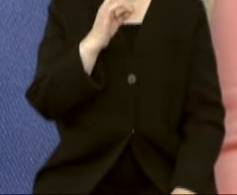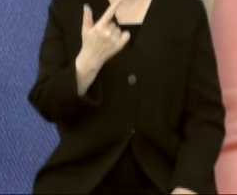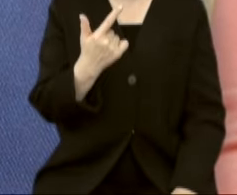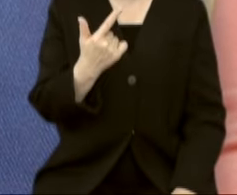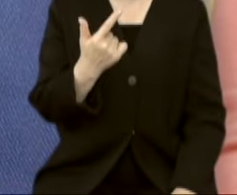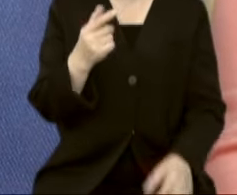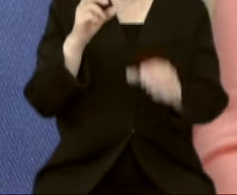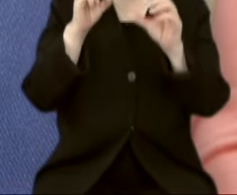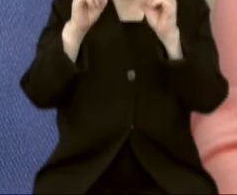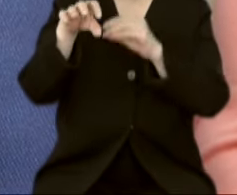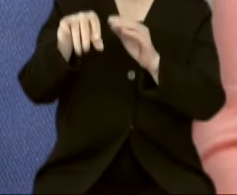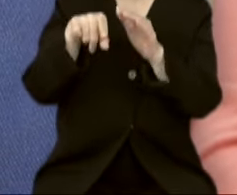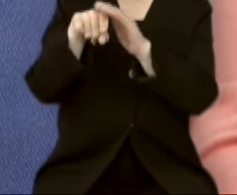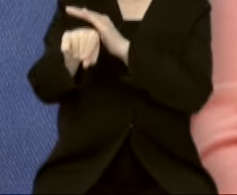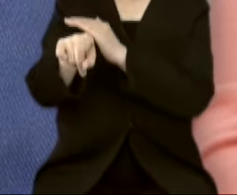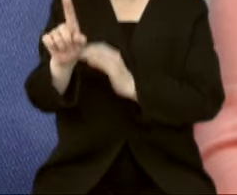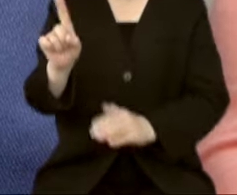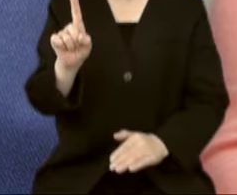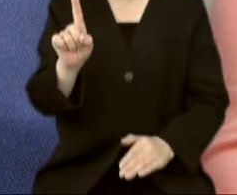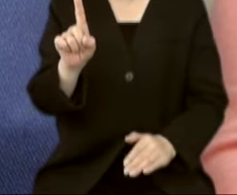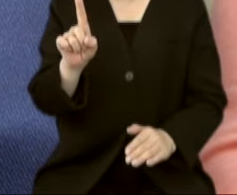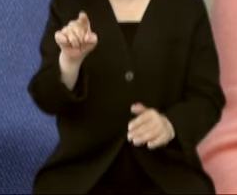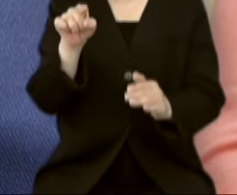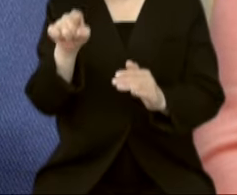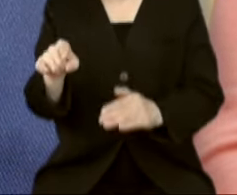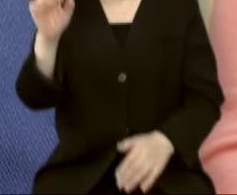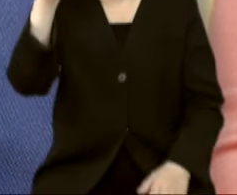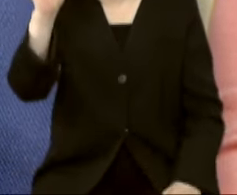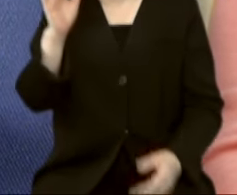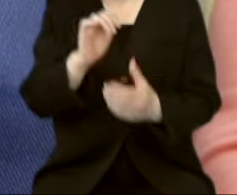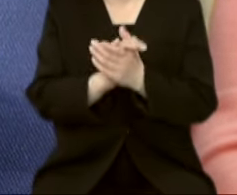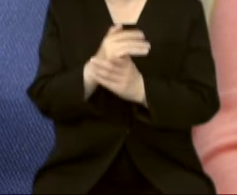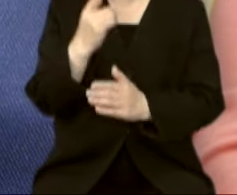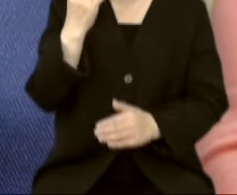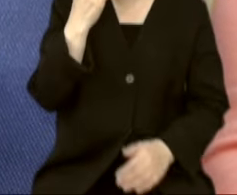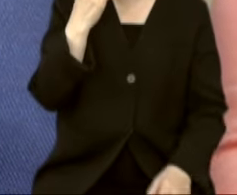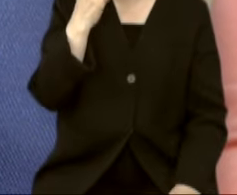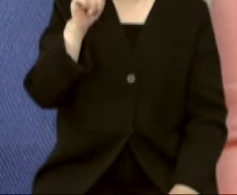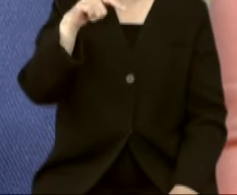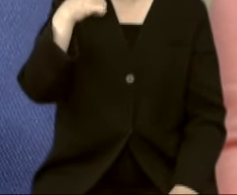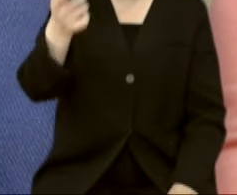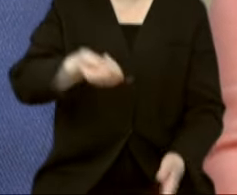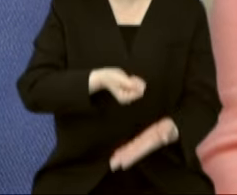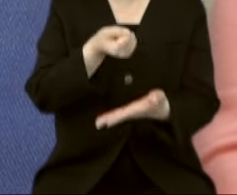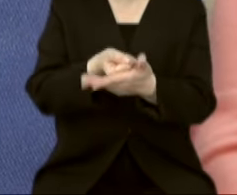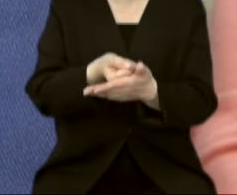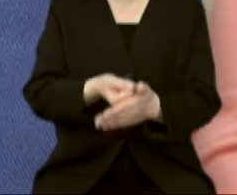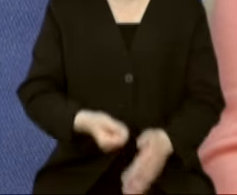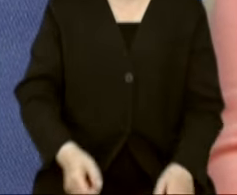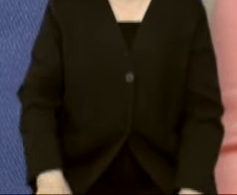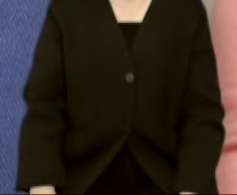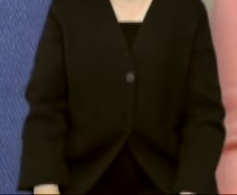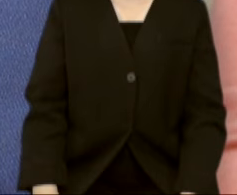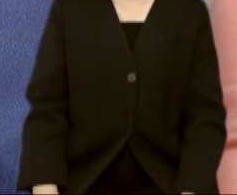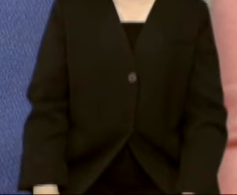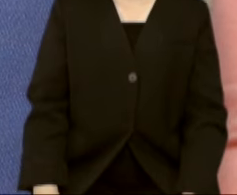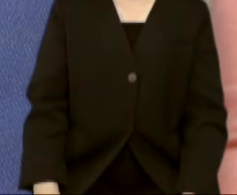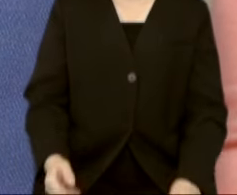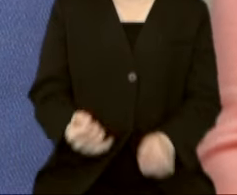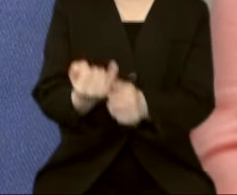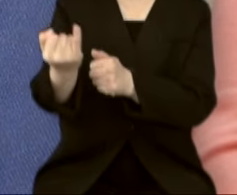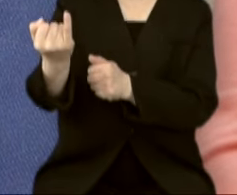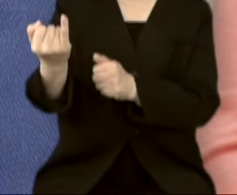아니라 선교지에 가서 방문하고 기도하고 보고 그 다음에 결정해요. 그러나